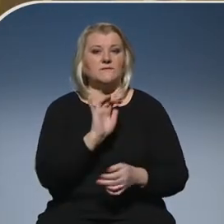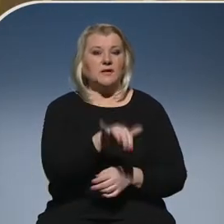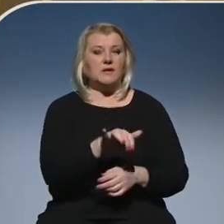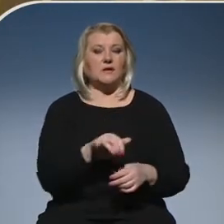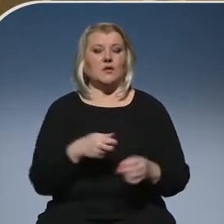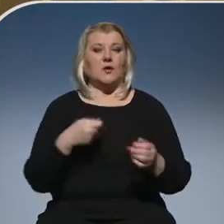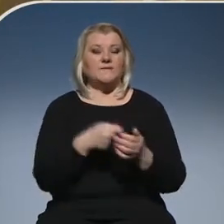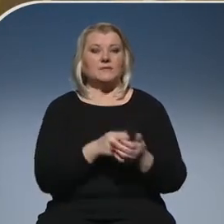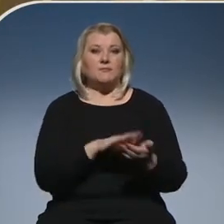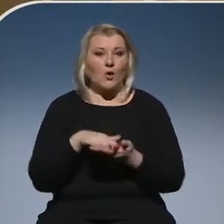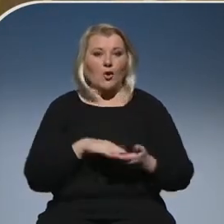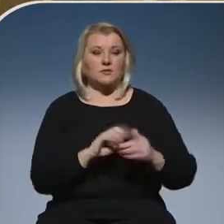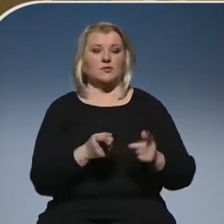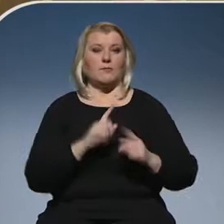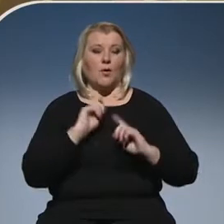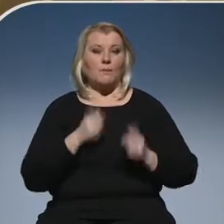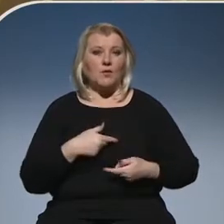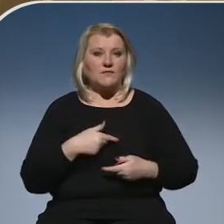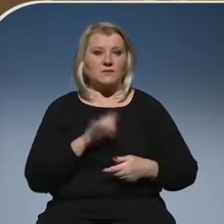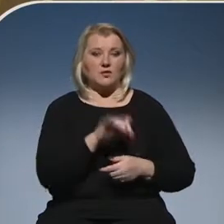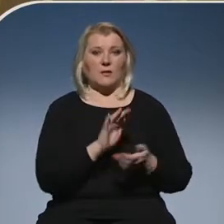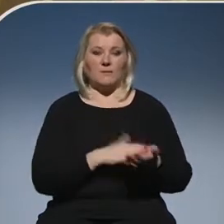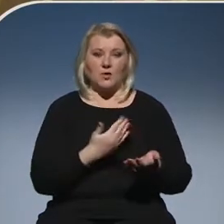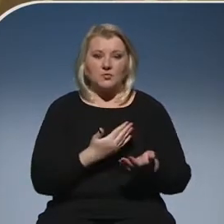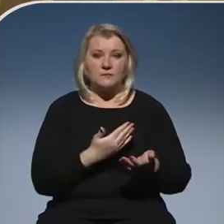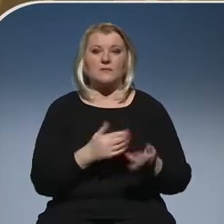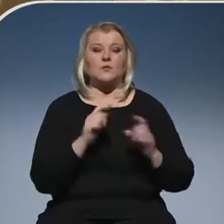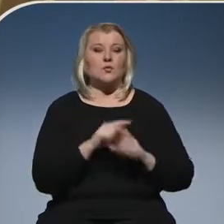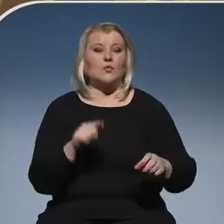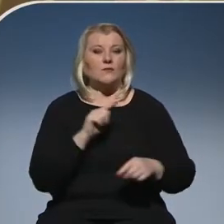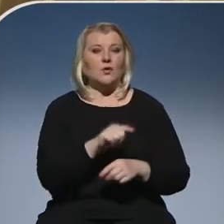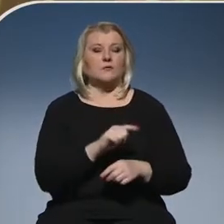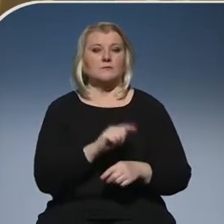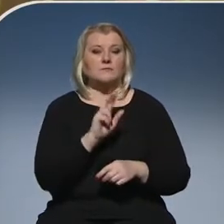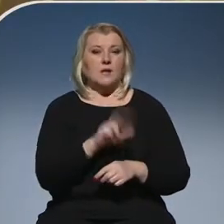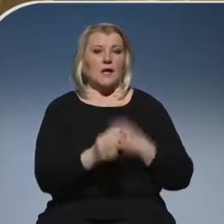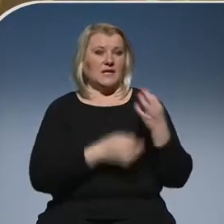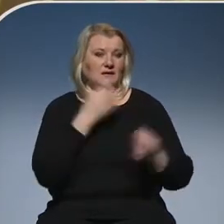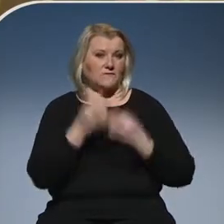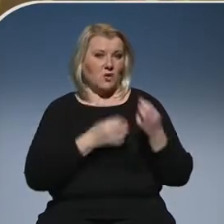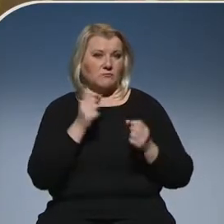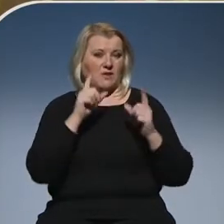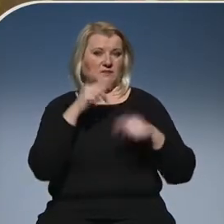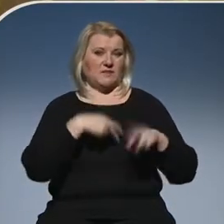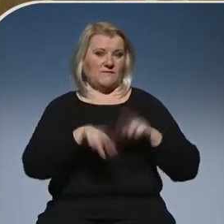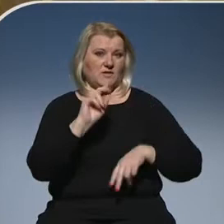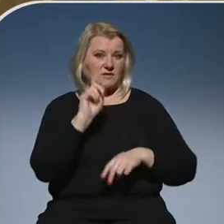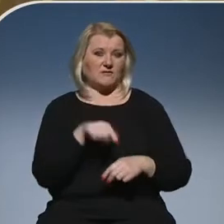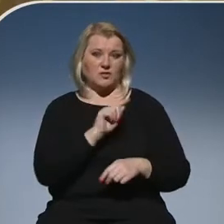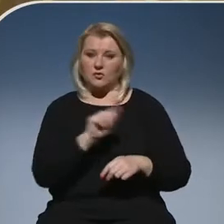investiční společnost, nějakého profesionála, než sám je, že oni mají přeci jenom informační náskok. To znamená,